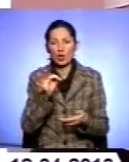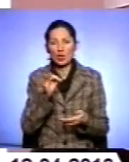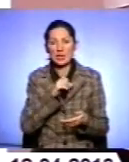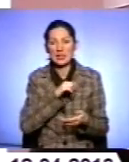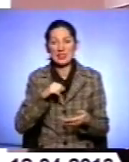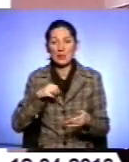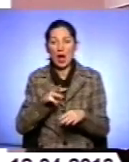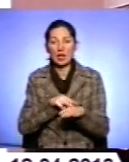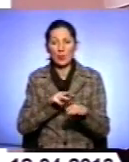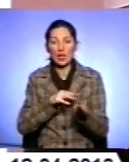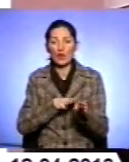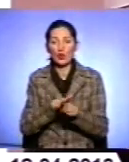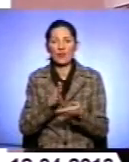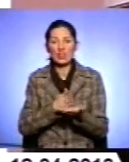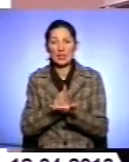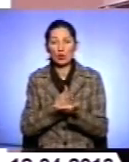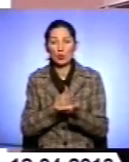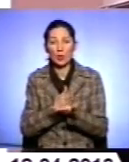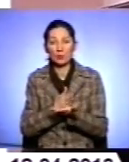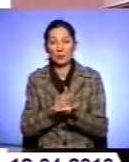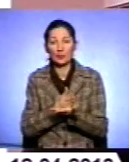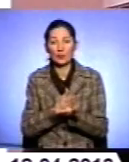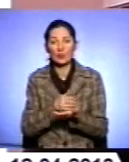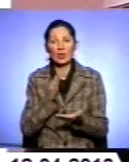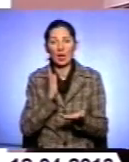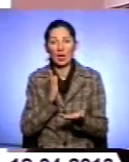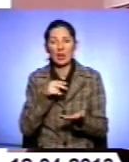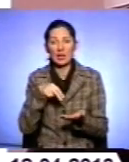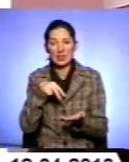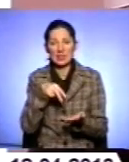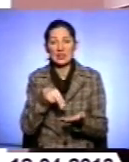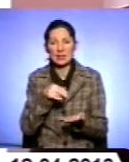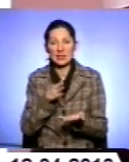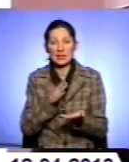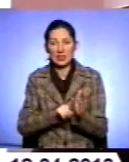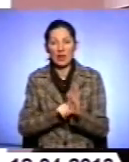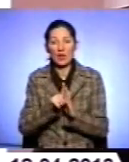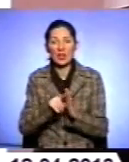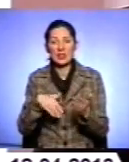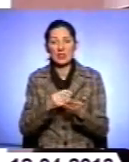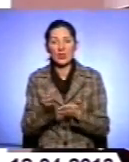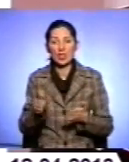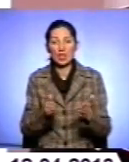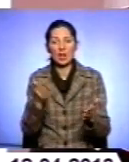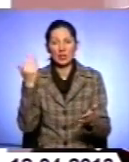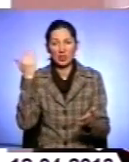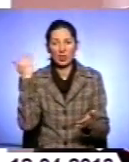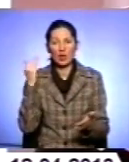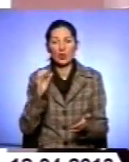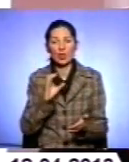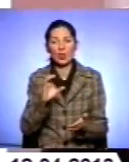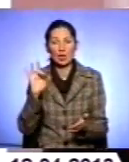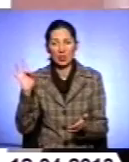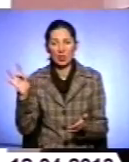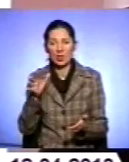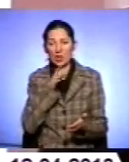сама кримінальна виконавча служба, вона ставала на свій шлях ще далеко-далеко за радянських часів, і не тільки, і за царської